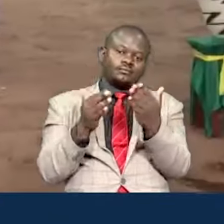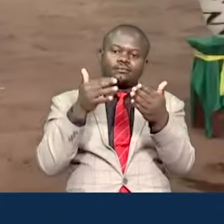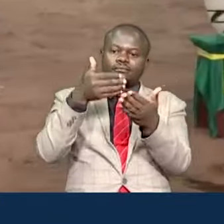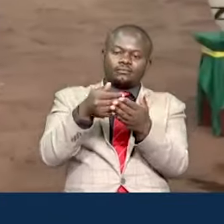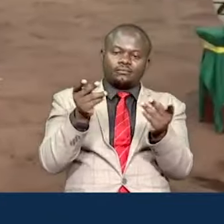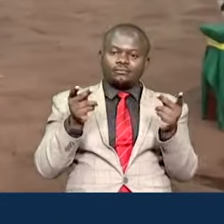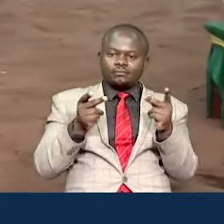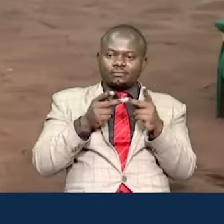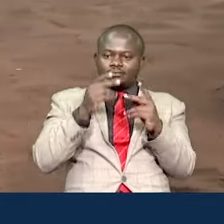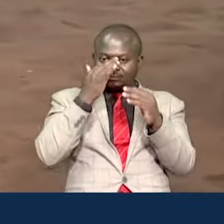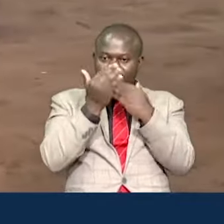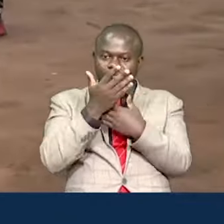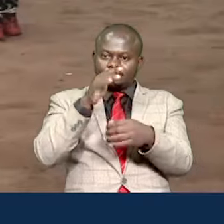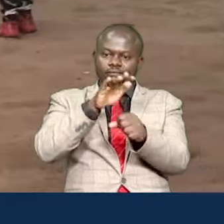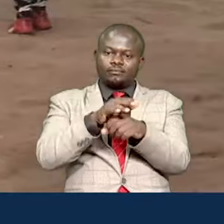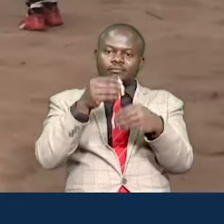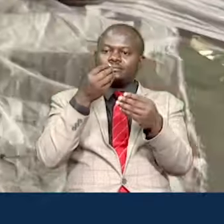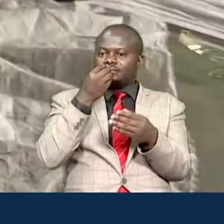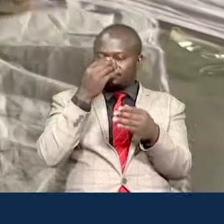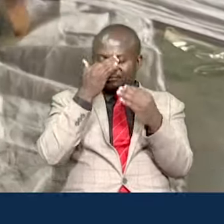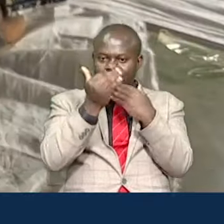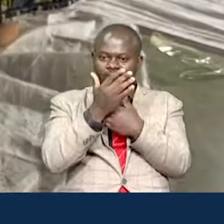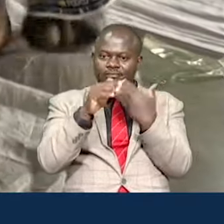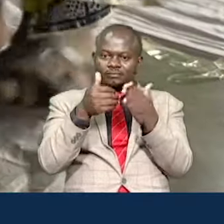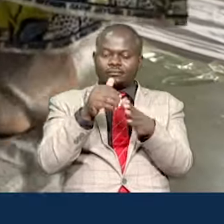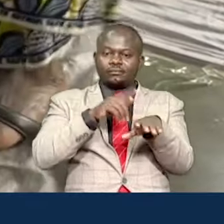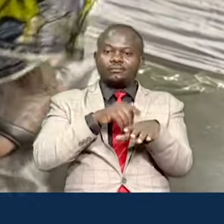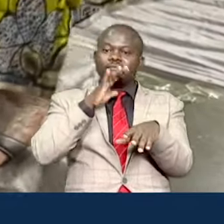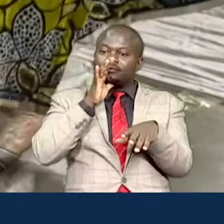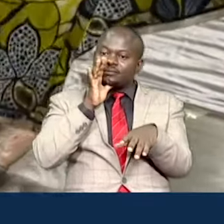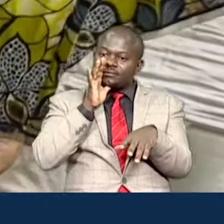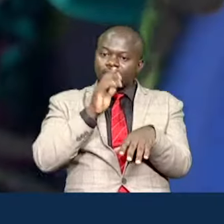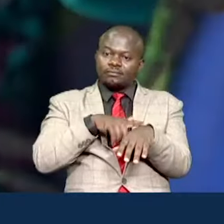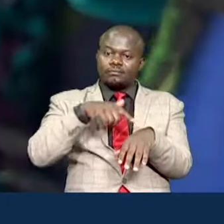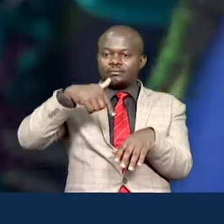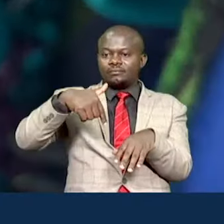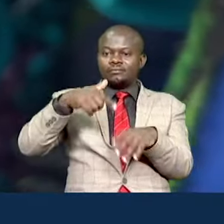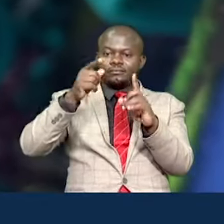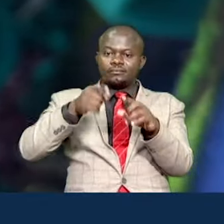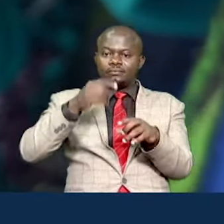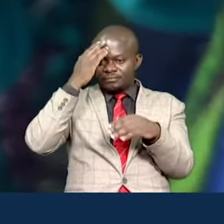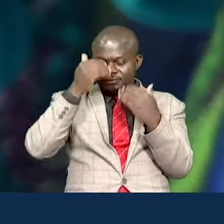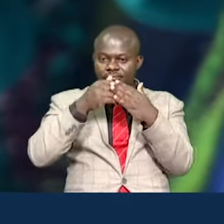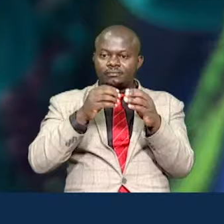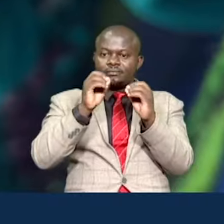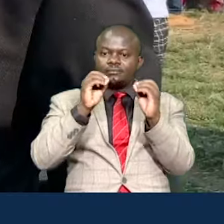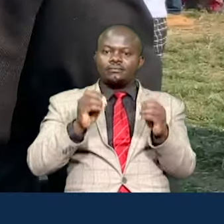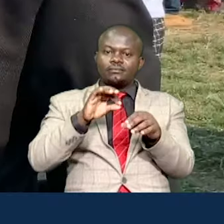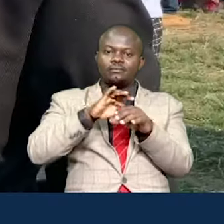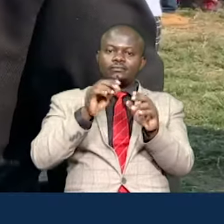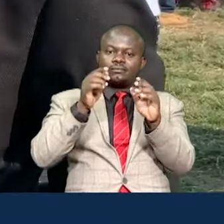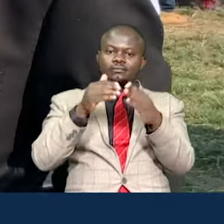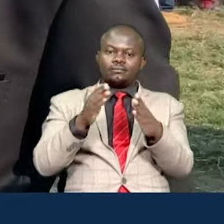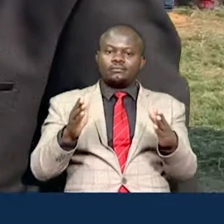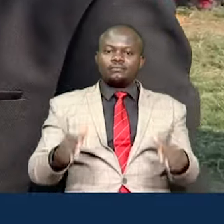hari aho abazindutse cyane bahawe ifunguro rya mu gitondo mu gihe bari bagitegereje ku isaha saa moya igera ngo ibiro by'itora bifungure.